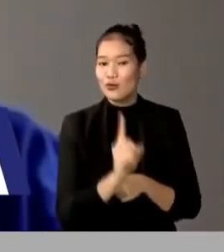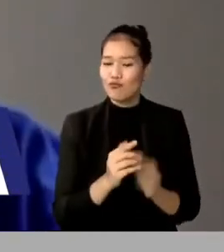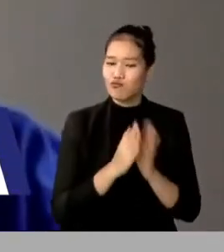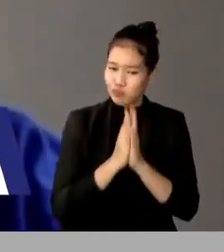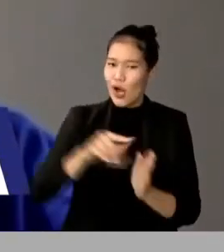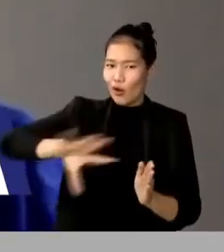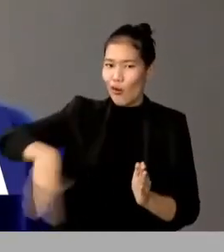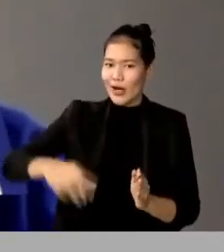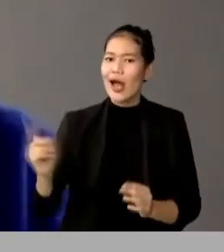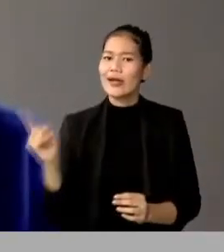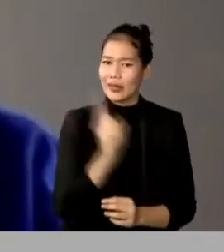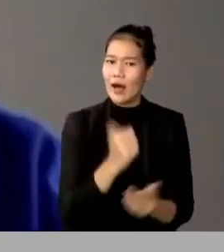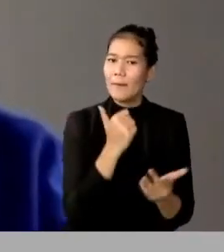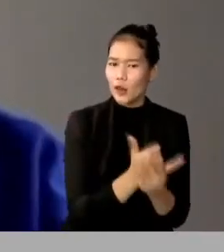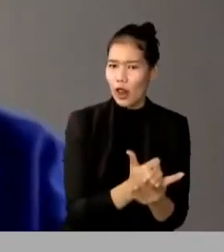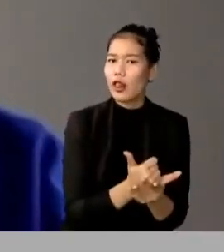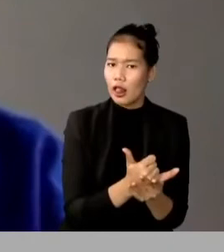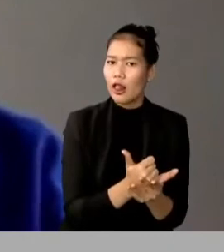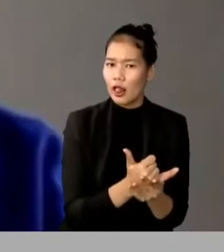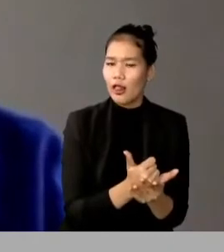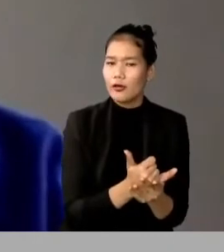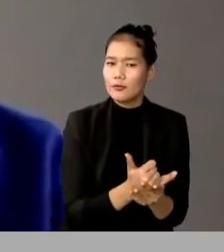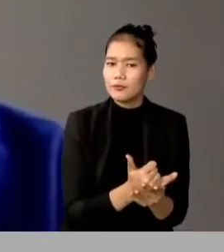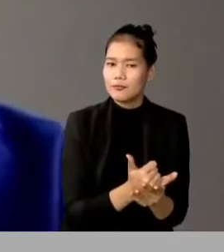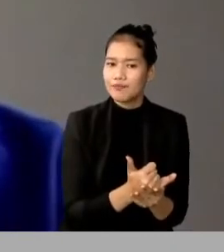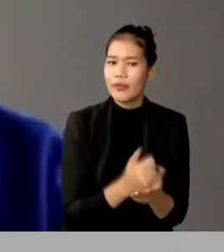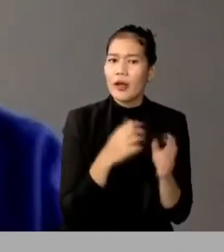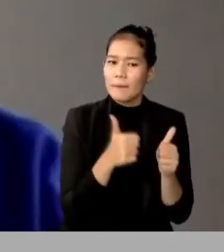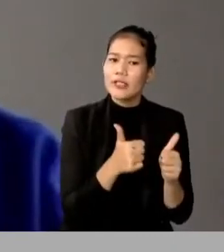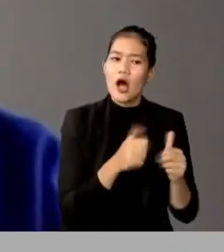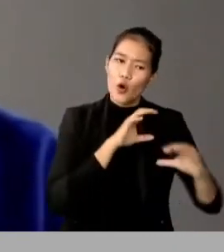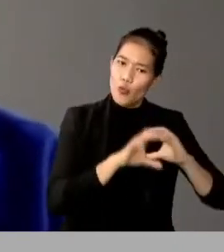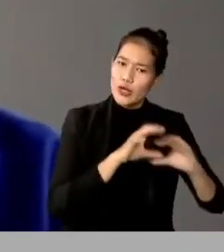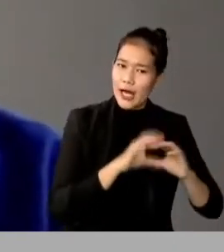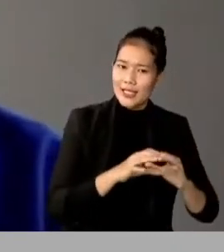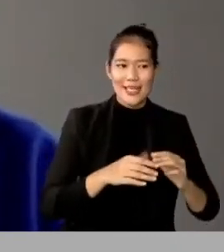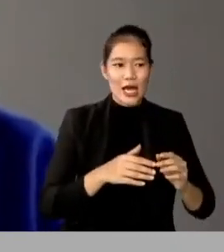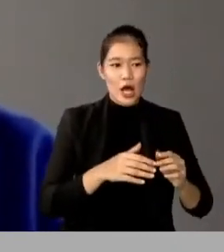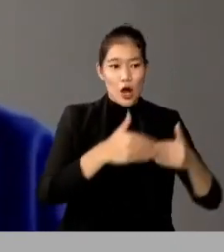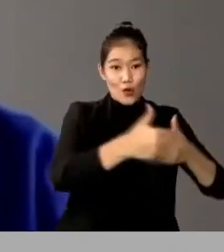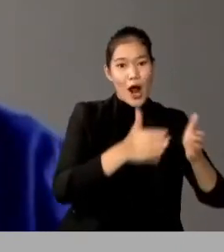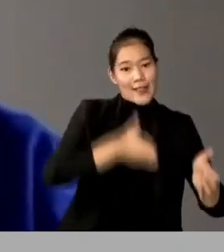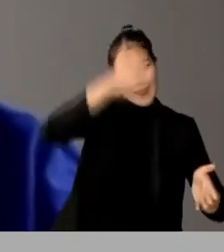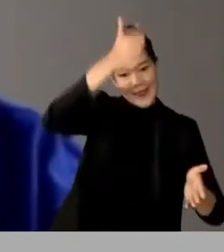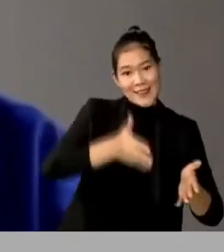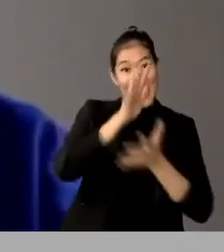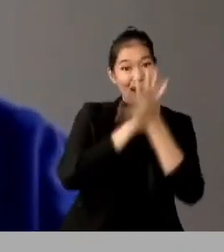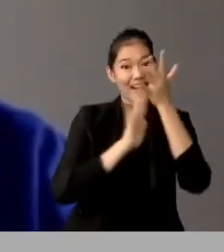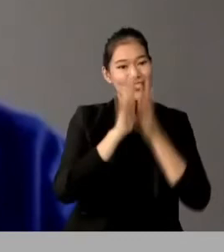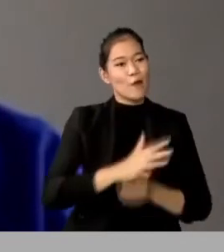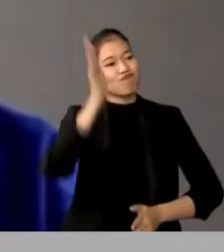kemudian sesuai dengan situasi yang telah diizinkan Dita berbicara lewat kaca atau berbicara lewat